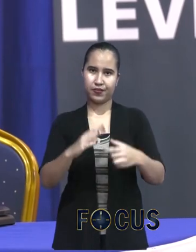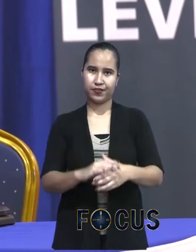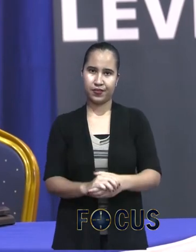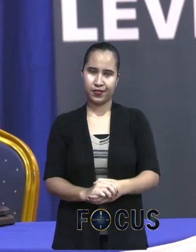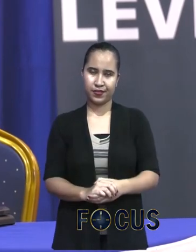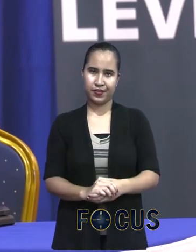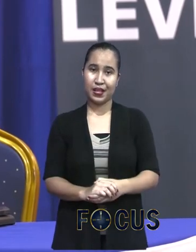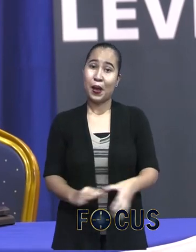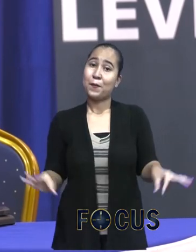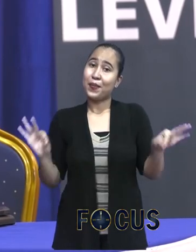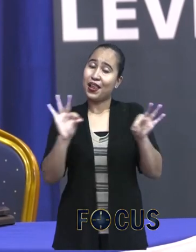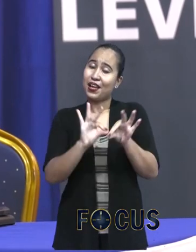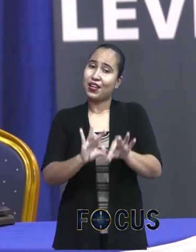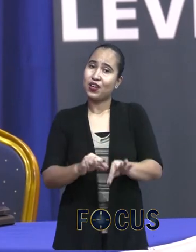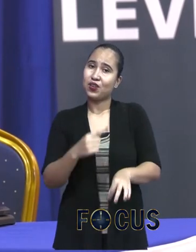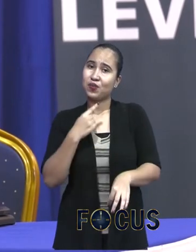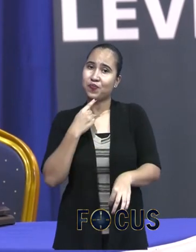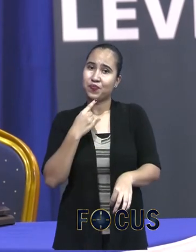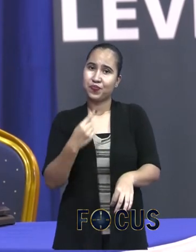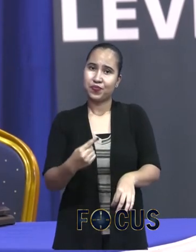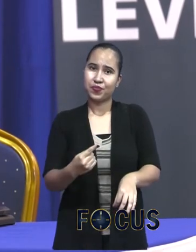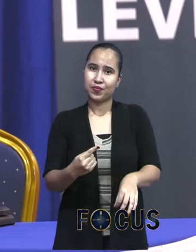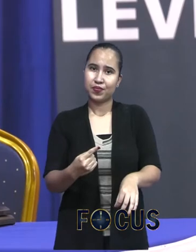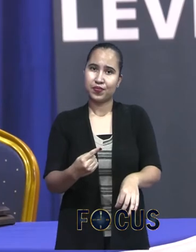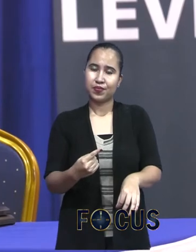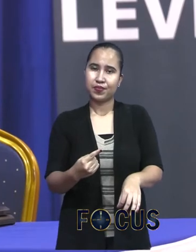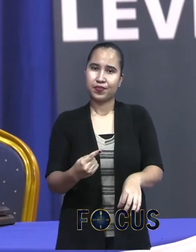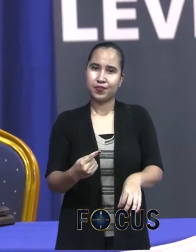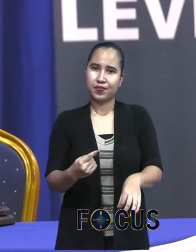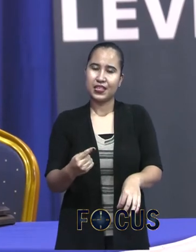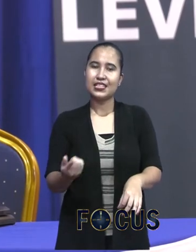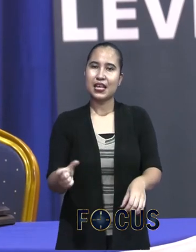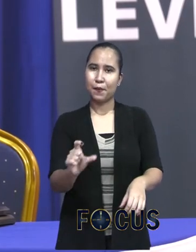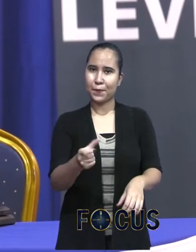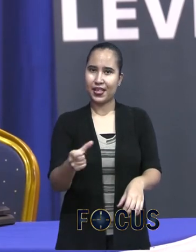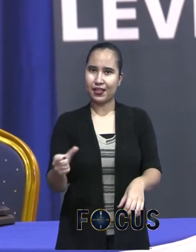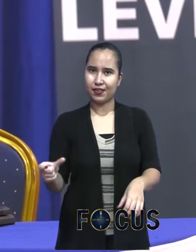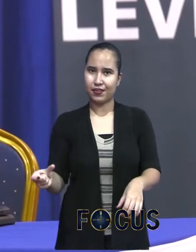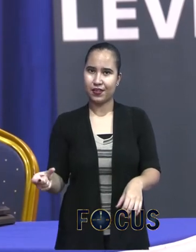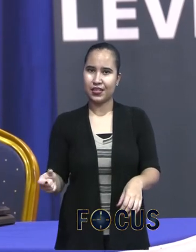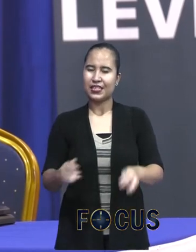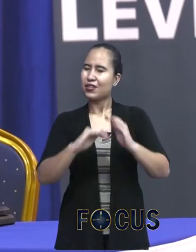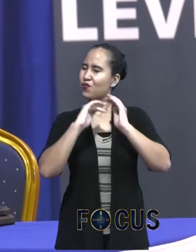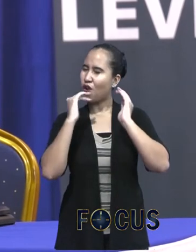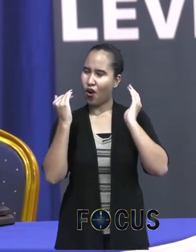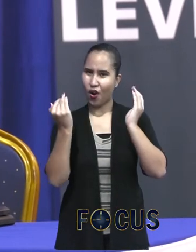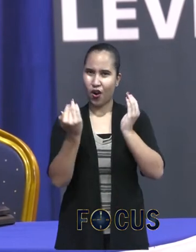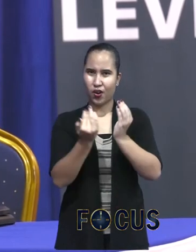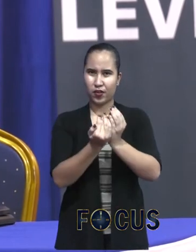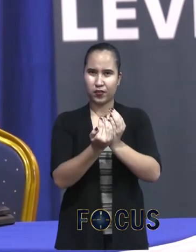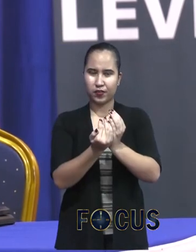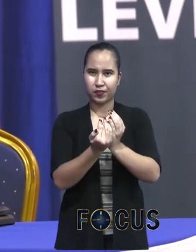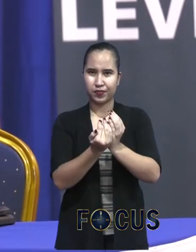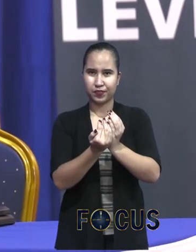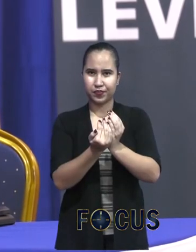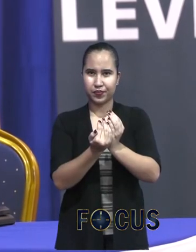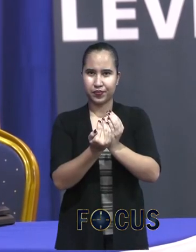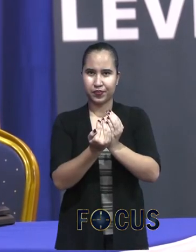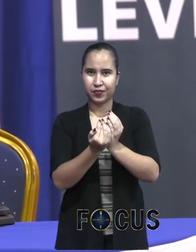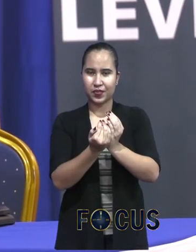dat het eermarkte middelen zijn, dus de middelen die volledig gaan richting